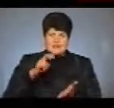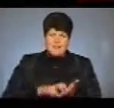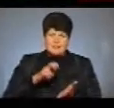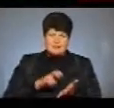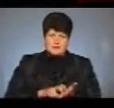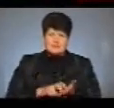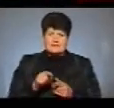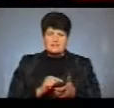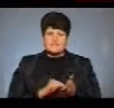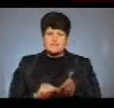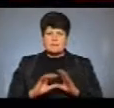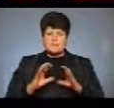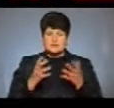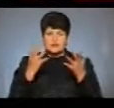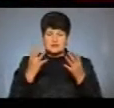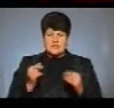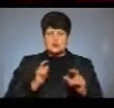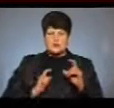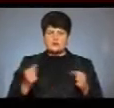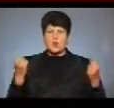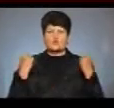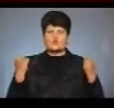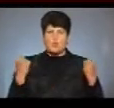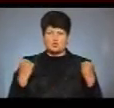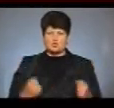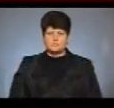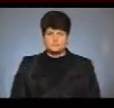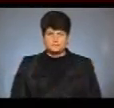Так відзначили Міжнародний день студентського спорту.